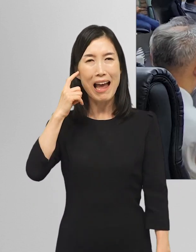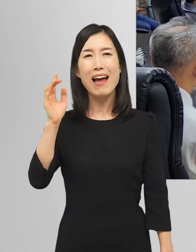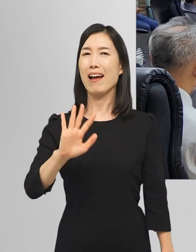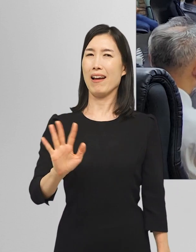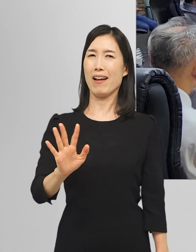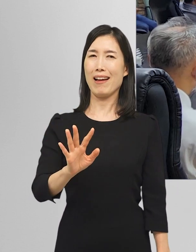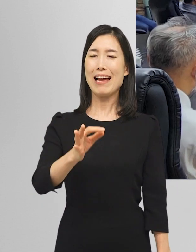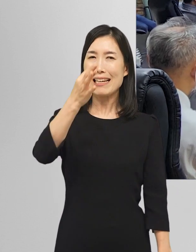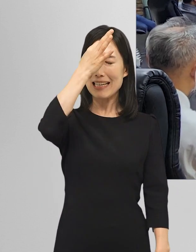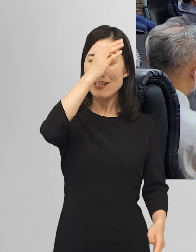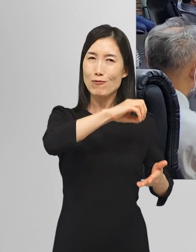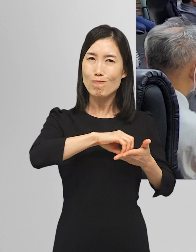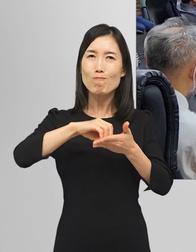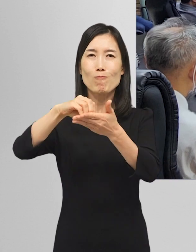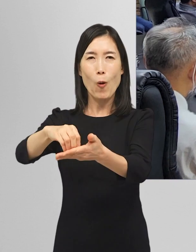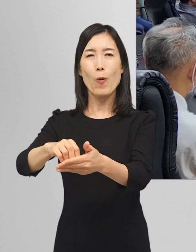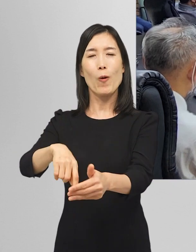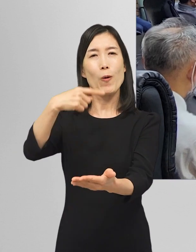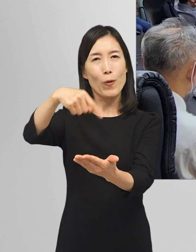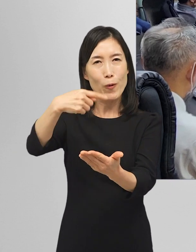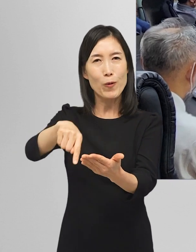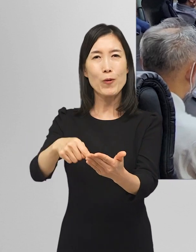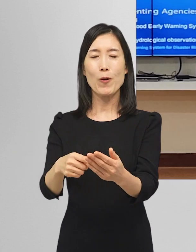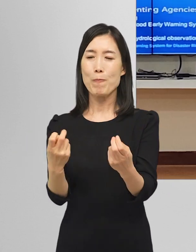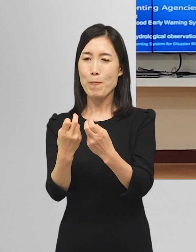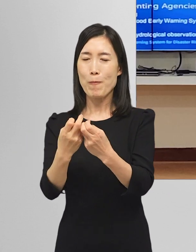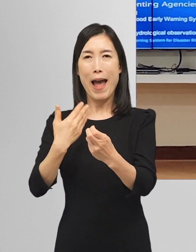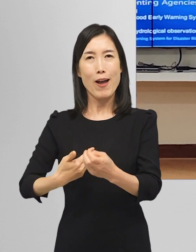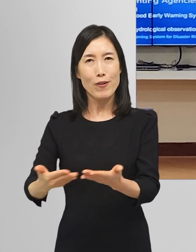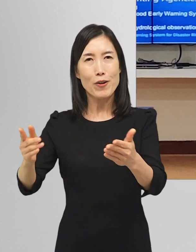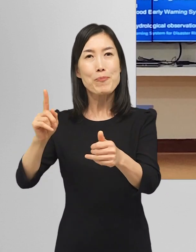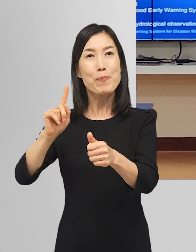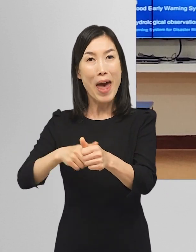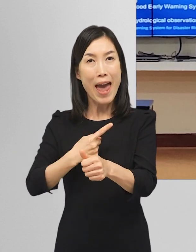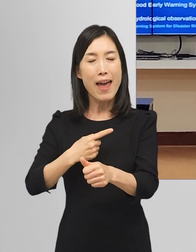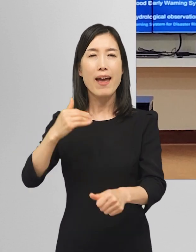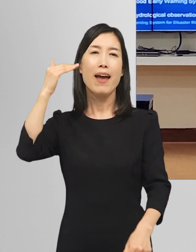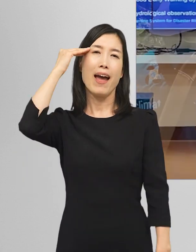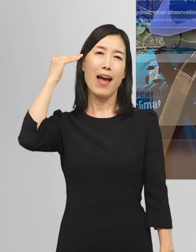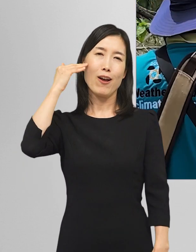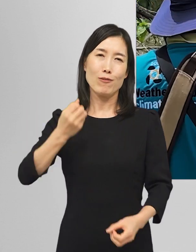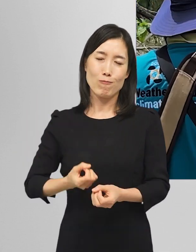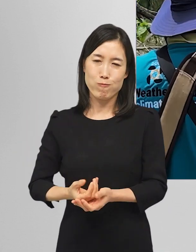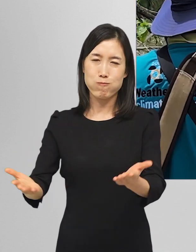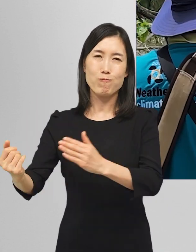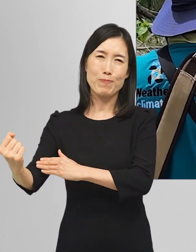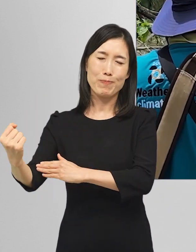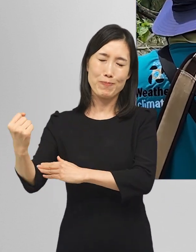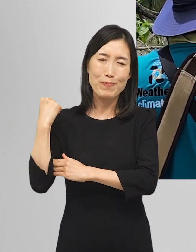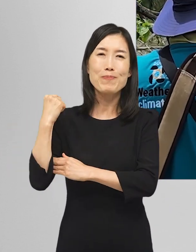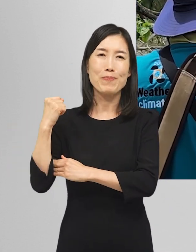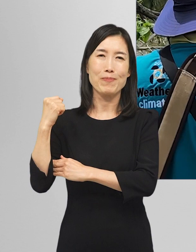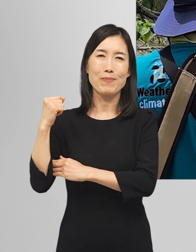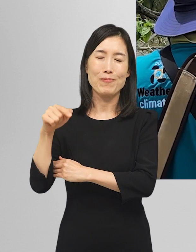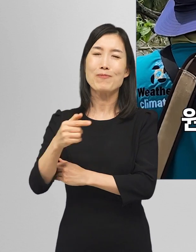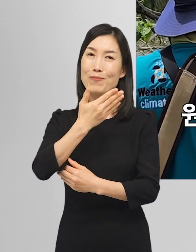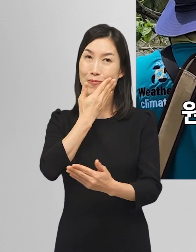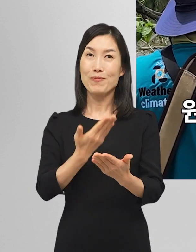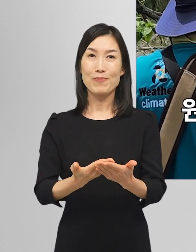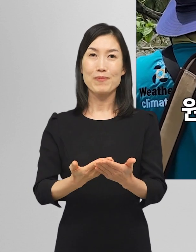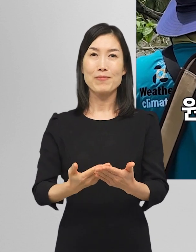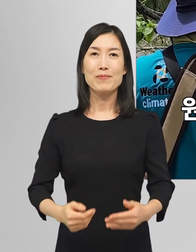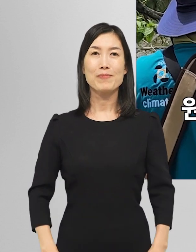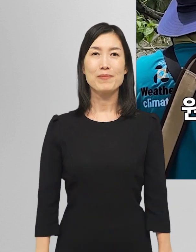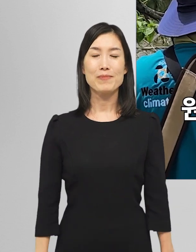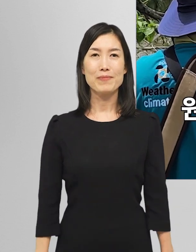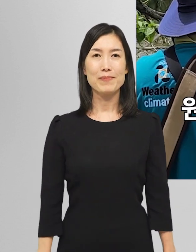때문에 이것을 통해서 우리 한국만이 가지고 있는 소프트 파워를 전 세계에 확산시킬 수 있는 그런 중요한 계기가 되는 거죠. 그런